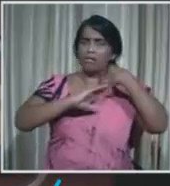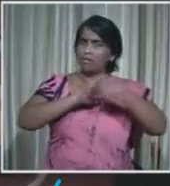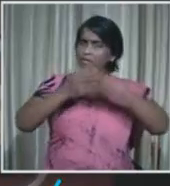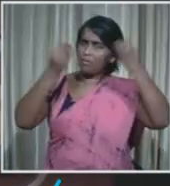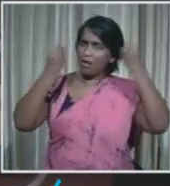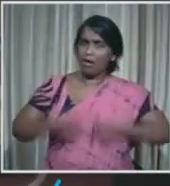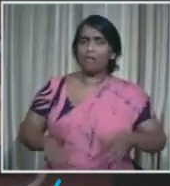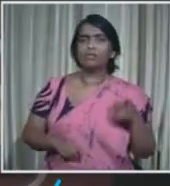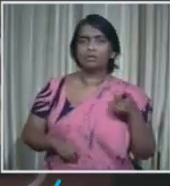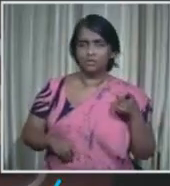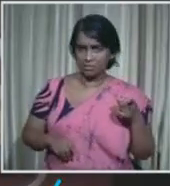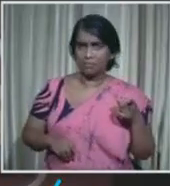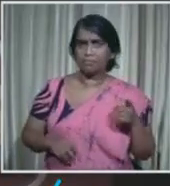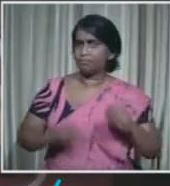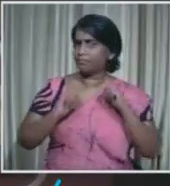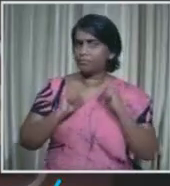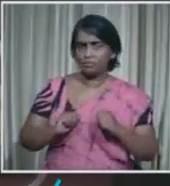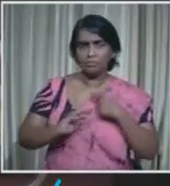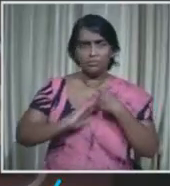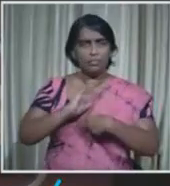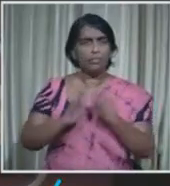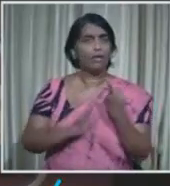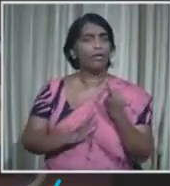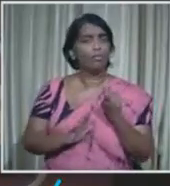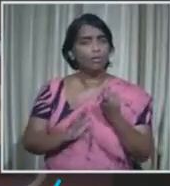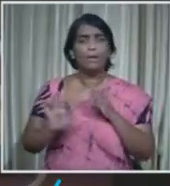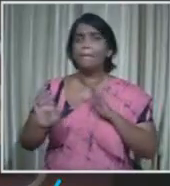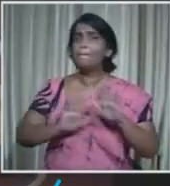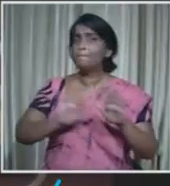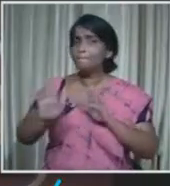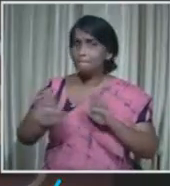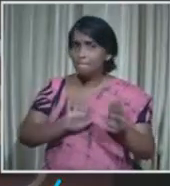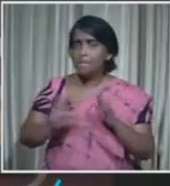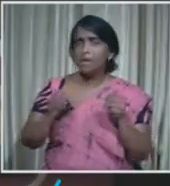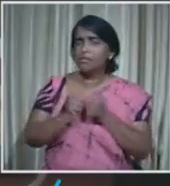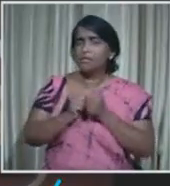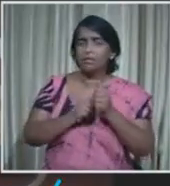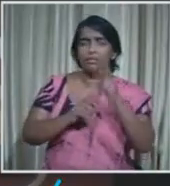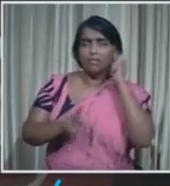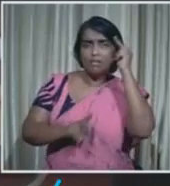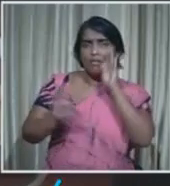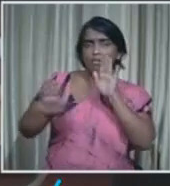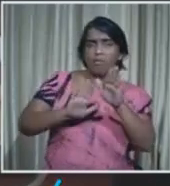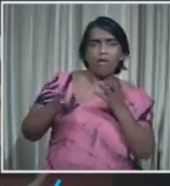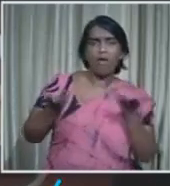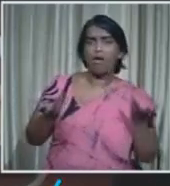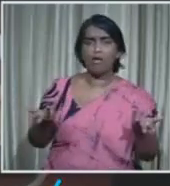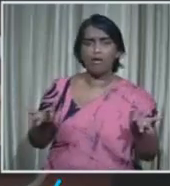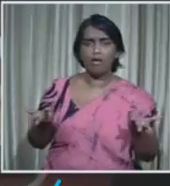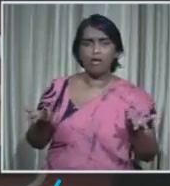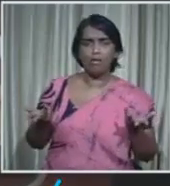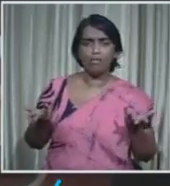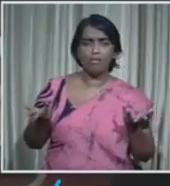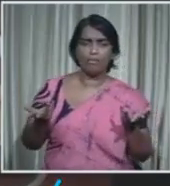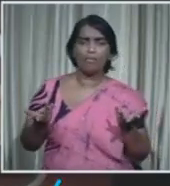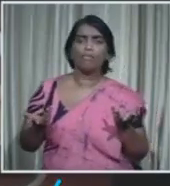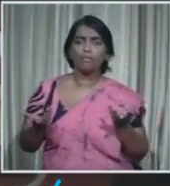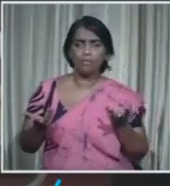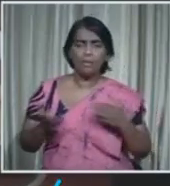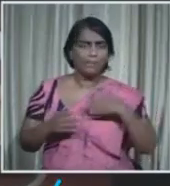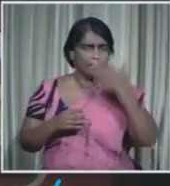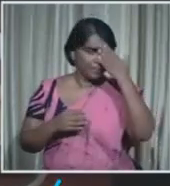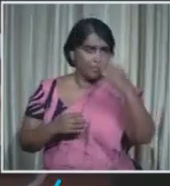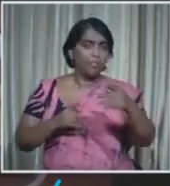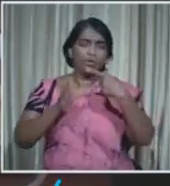තියෙන්නේ කොහොමද රටේ මූල්‍ය පාලනය මූල්‍ය හැසිරවීම කළමනාකරණය කොහොමද ඒක ක්‍රියාත්මක කරන්නේ කරුණාකරලා